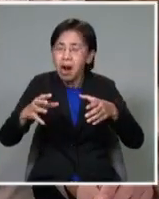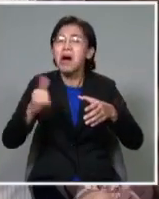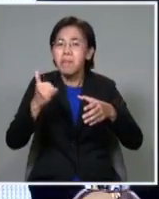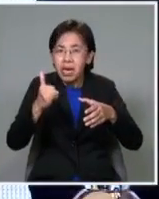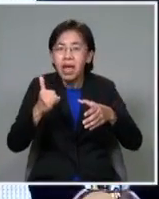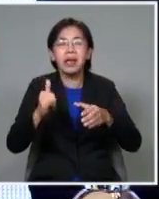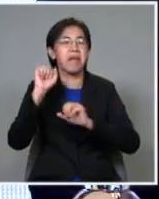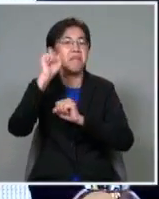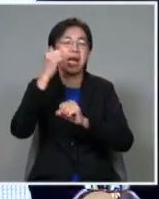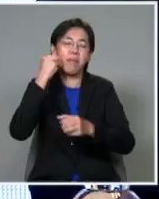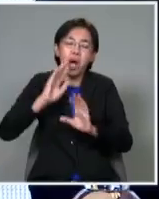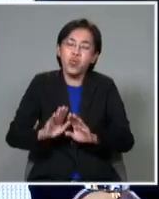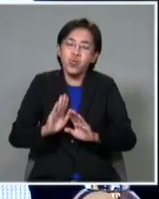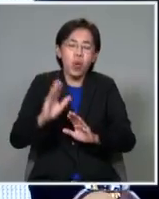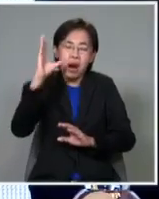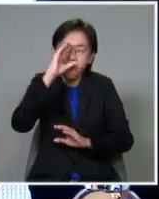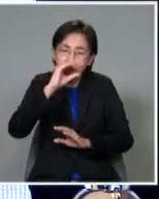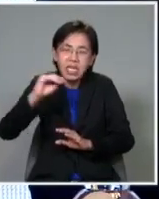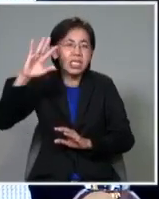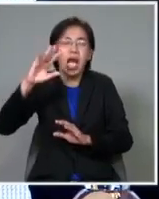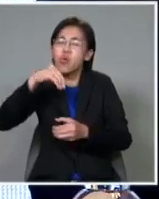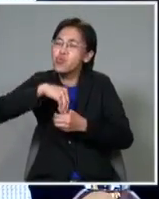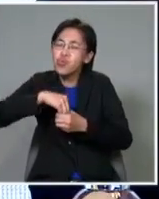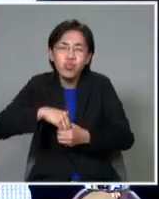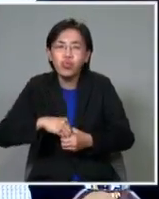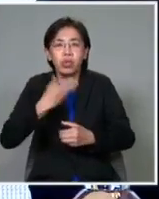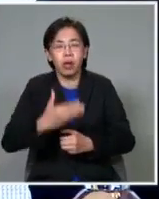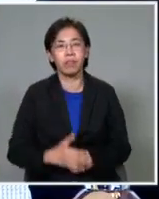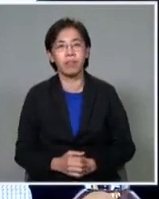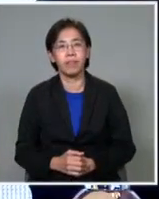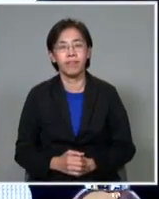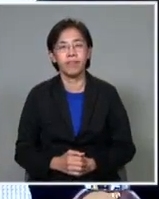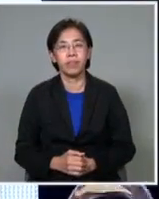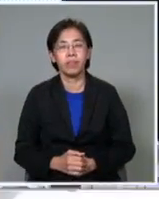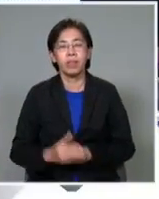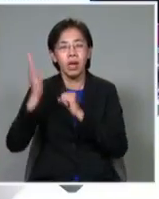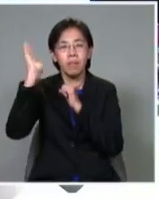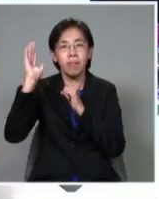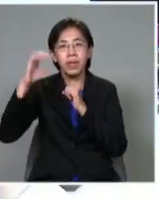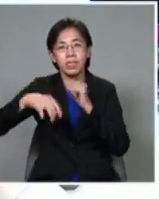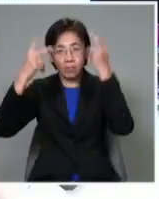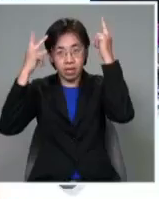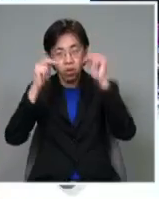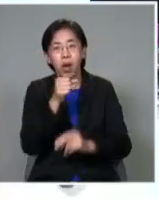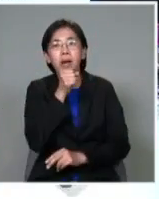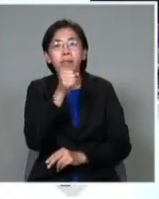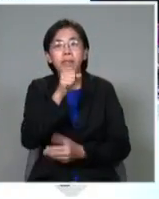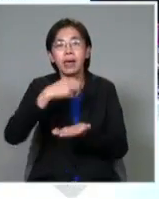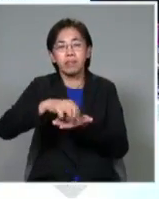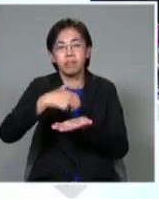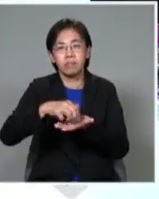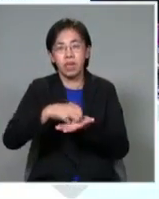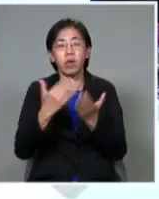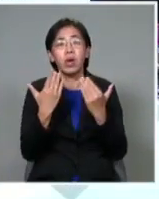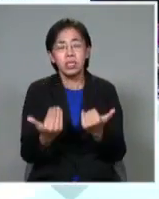ครับมีสัตว์อาจารย์นฤมลภิญโญสินวัฒน์โฆษกประจำสำนักนายกรัฐมนตรีออกมาพูดถึงประเด็นนี้นะครับ